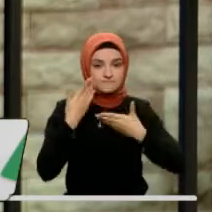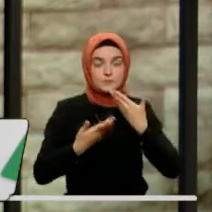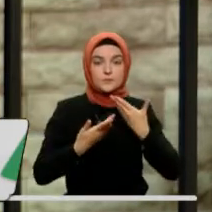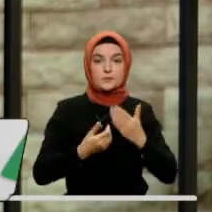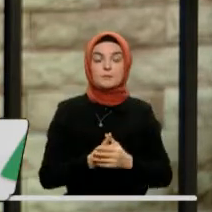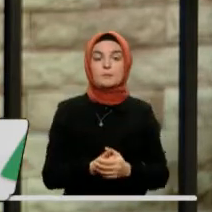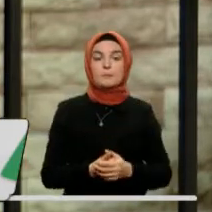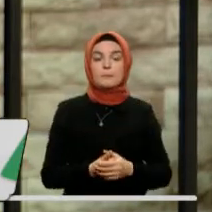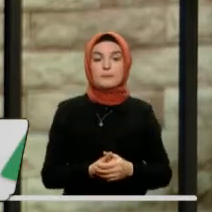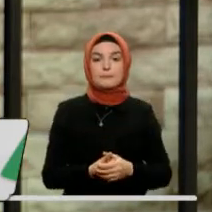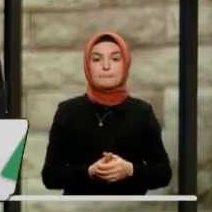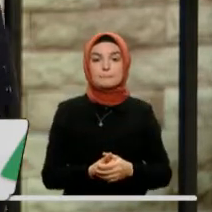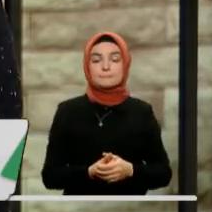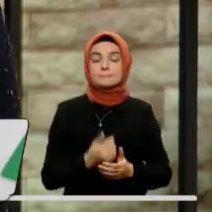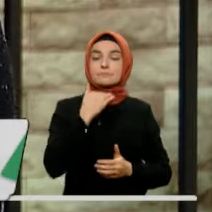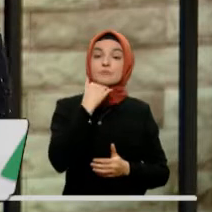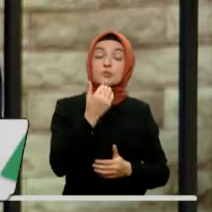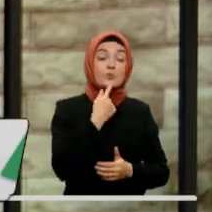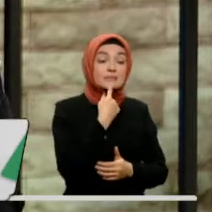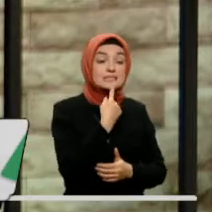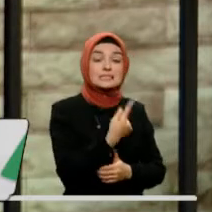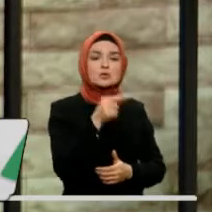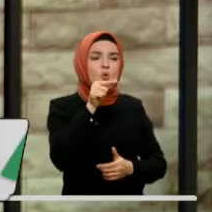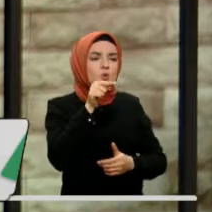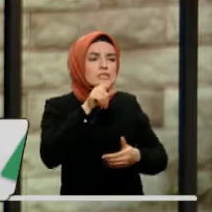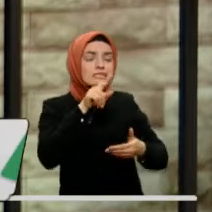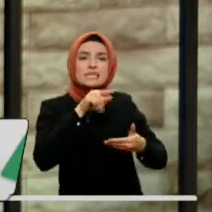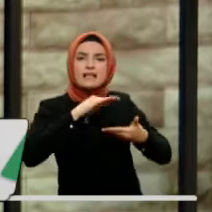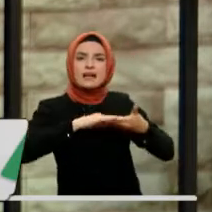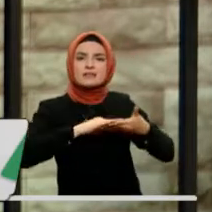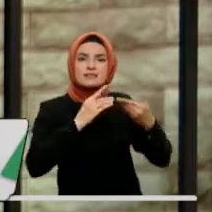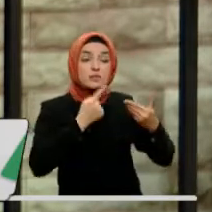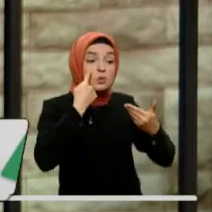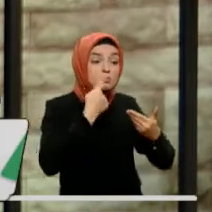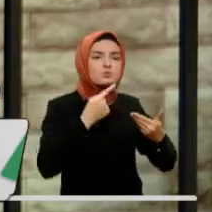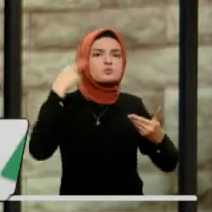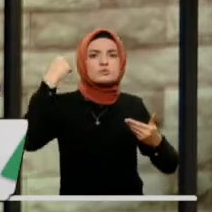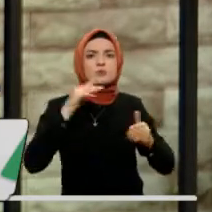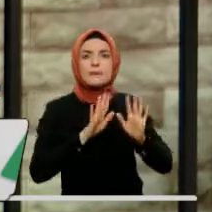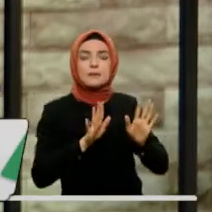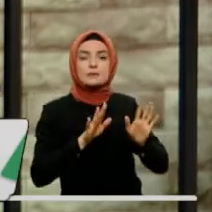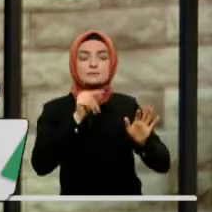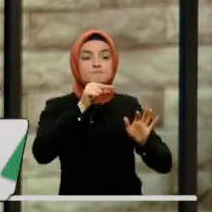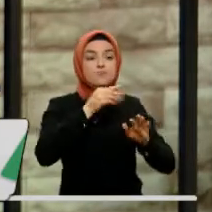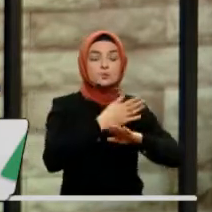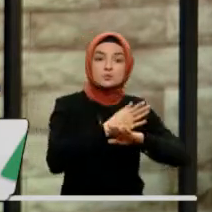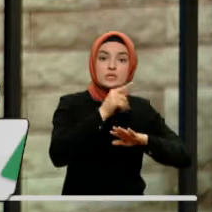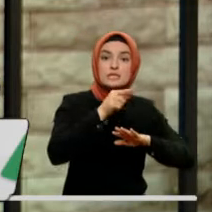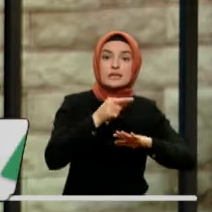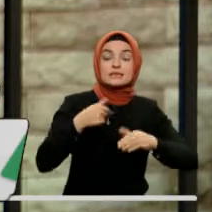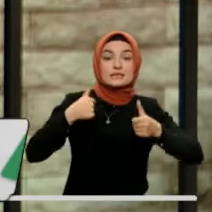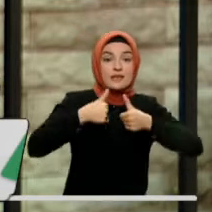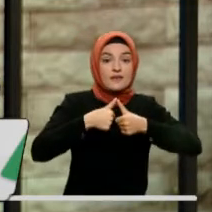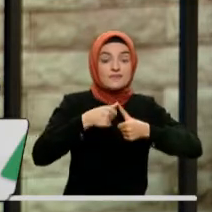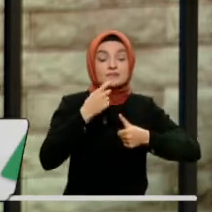dayanarak diyorum bu noktayı. Olmaz yavrum. O senin arkadaşın. Öyle bu göze bakamazsın. Çünkü senin henüz evlilik yaşın